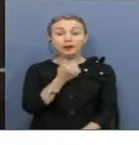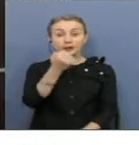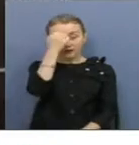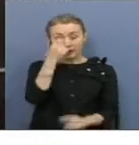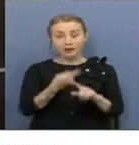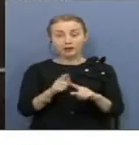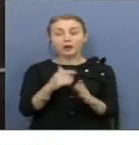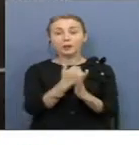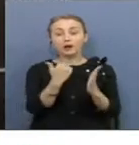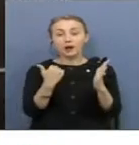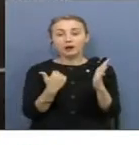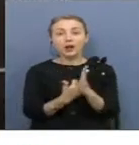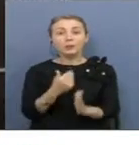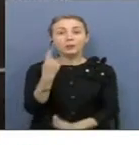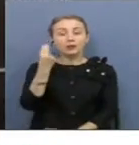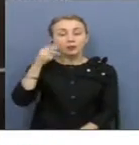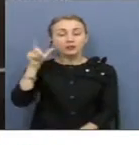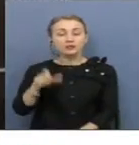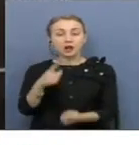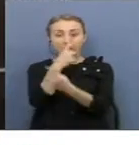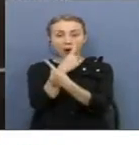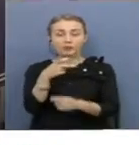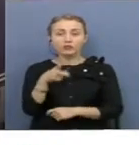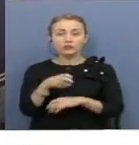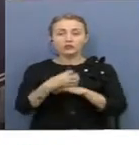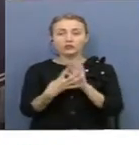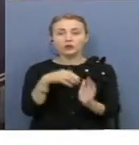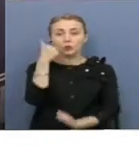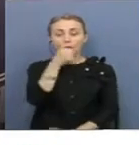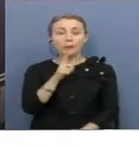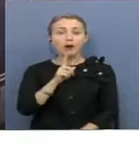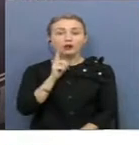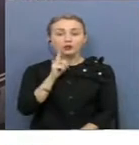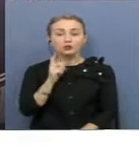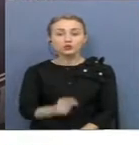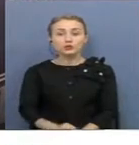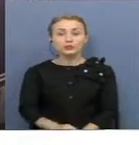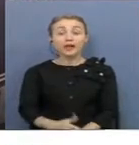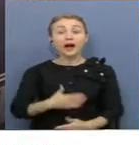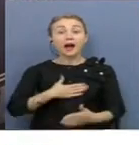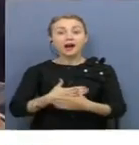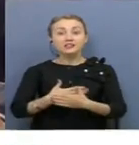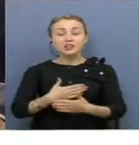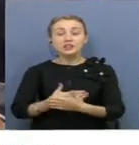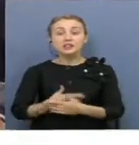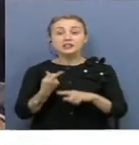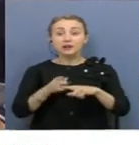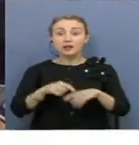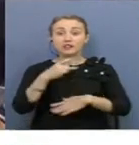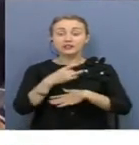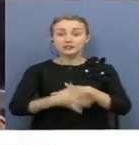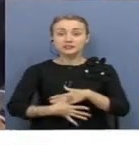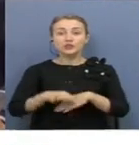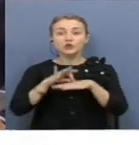Бәрі де елбасымыздың саясатының арқасында деп білемін. Одан бөлек бұл орталық әлеуметтік желіде де белсенді екендерін айтады.